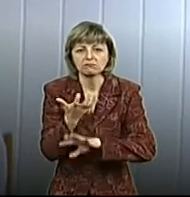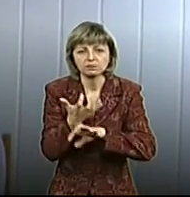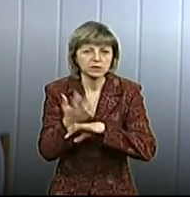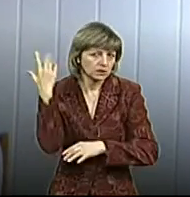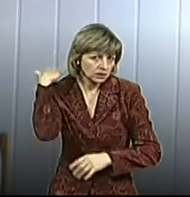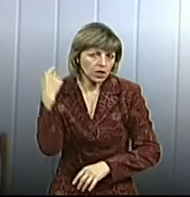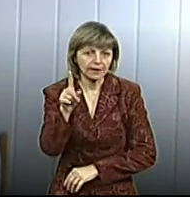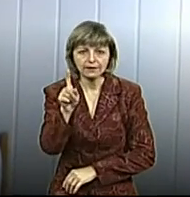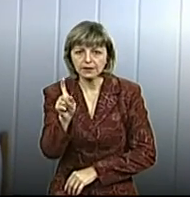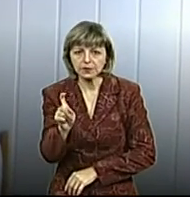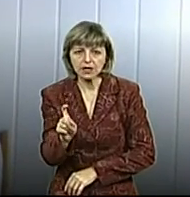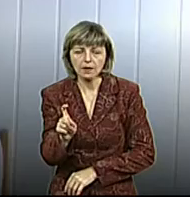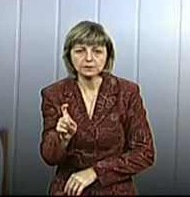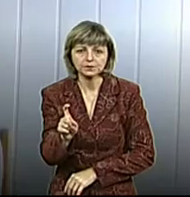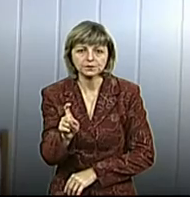хребта,